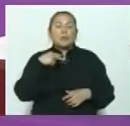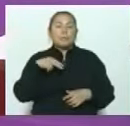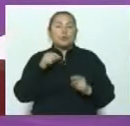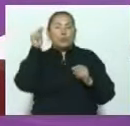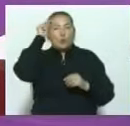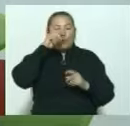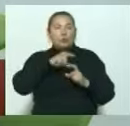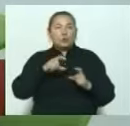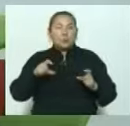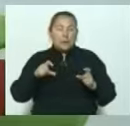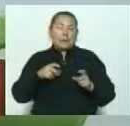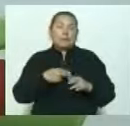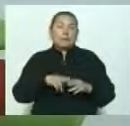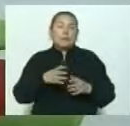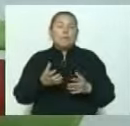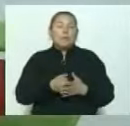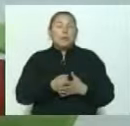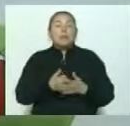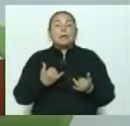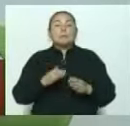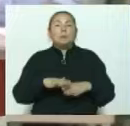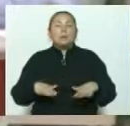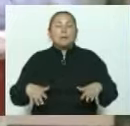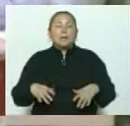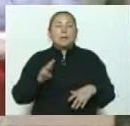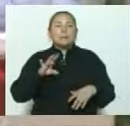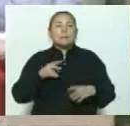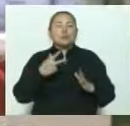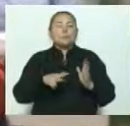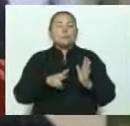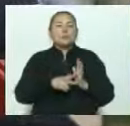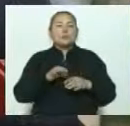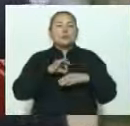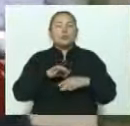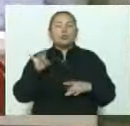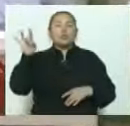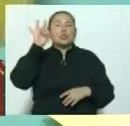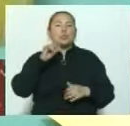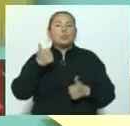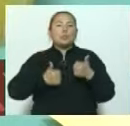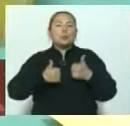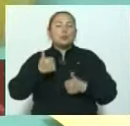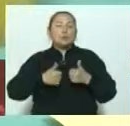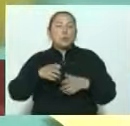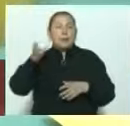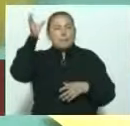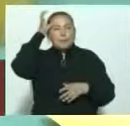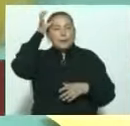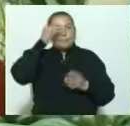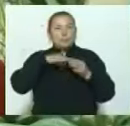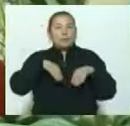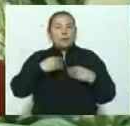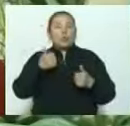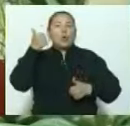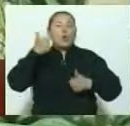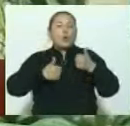оқушылары көптің ішінен үздік атанды. Енді балалар қараша айының 28-інде өтетін республикалық үздік білім беру ұйымы атты